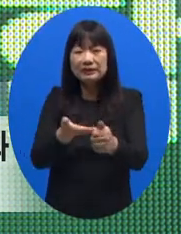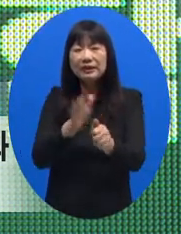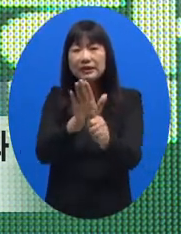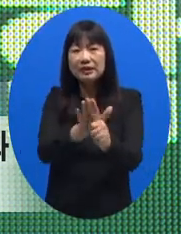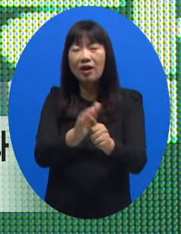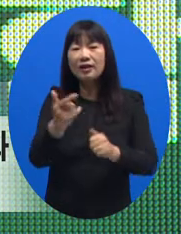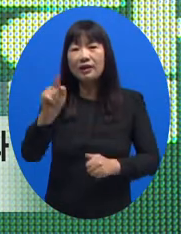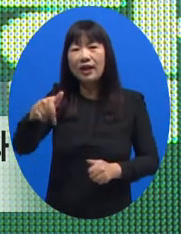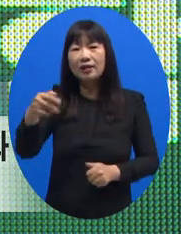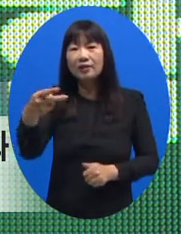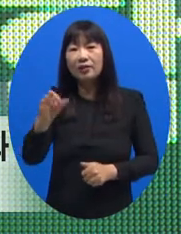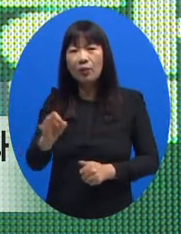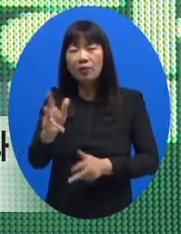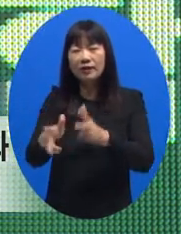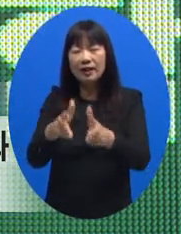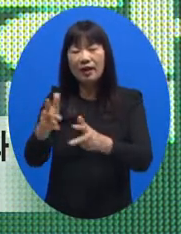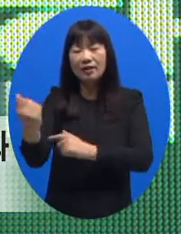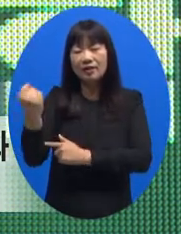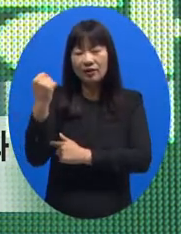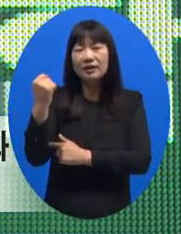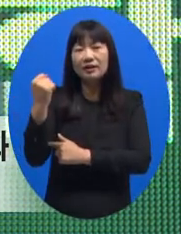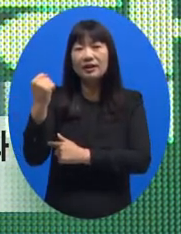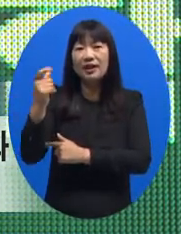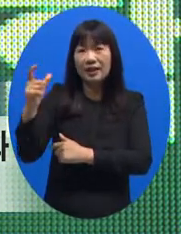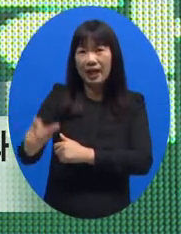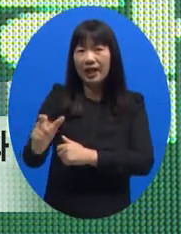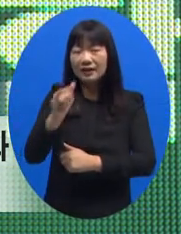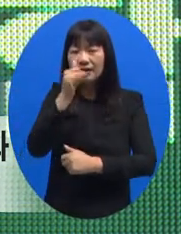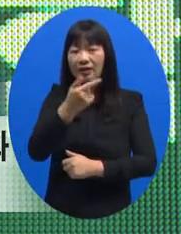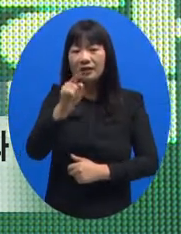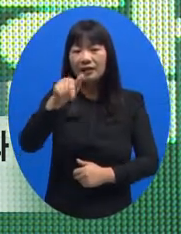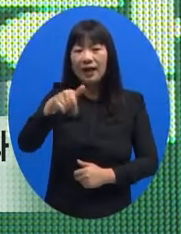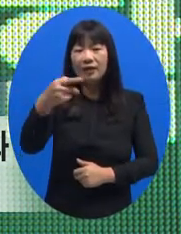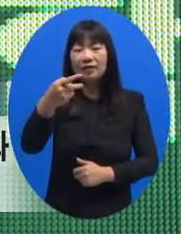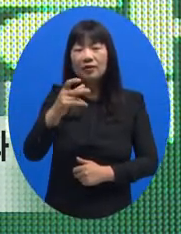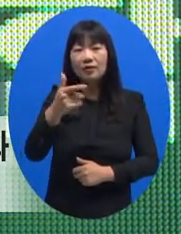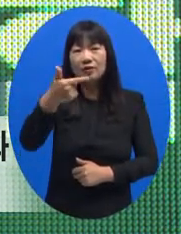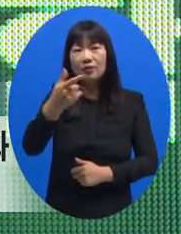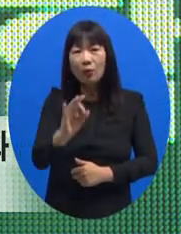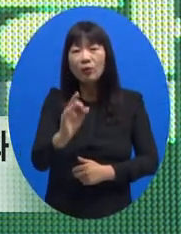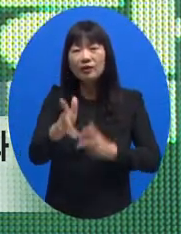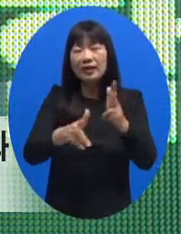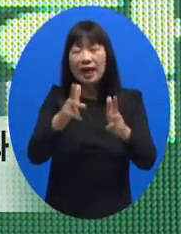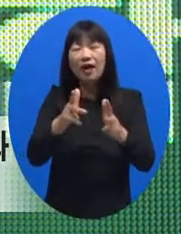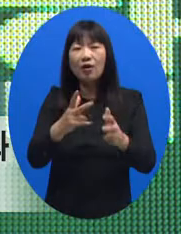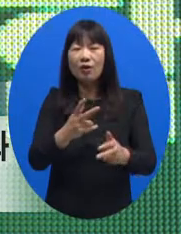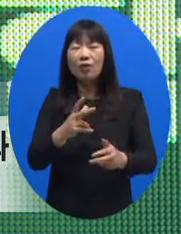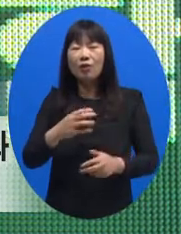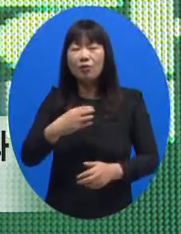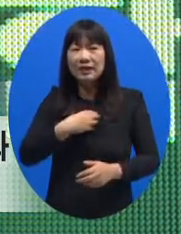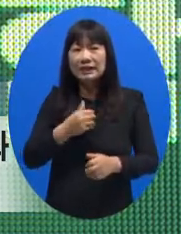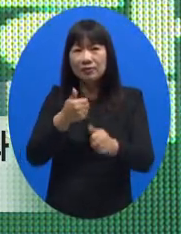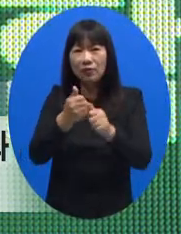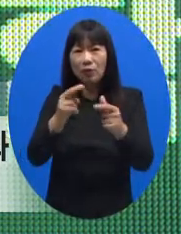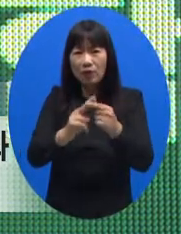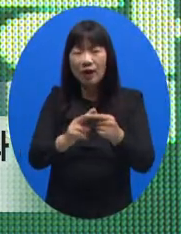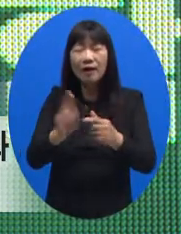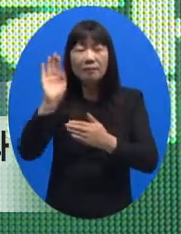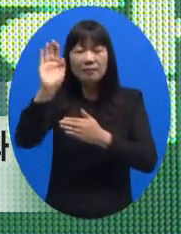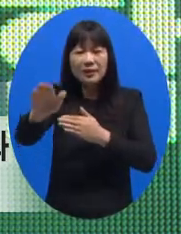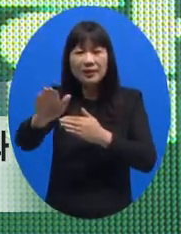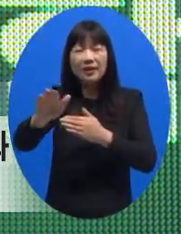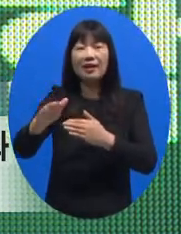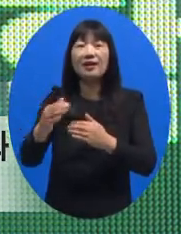낙농 산업 경쟁력 강화 등 낙농 산 위 기구 법과 미래형 낙농 기반 조성에